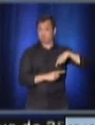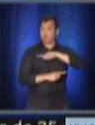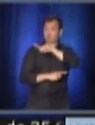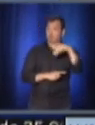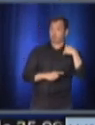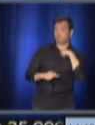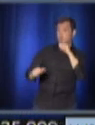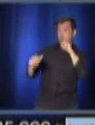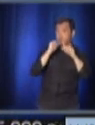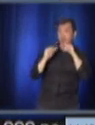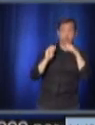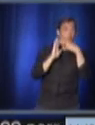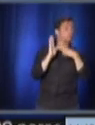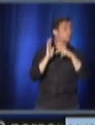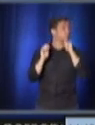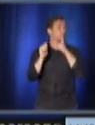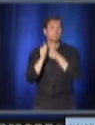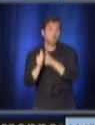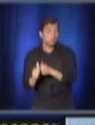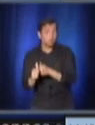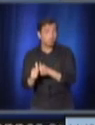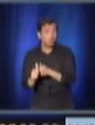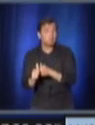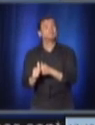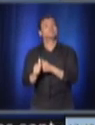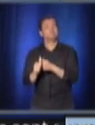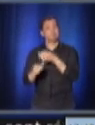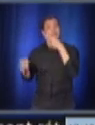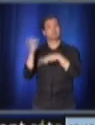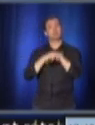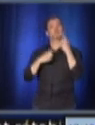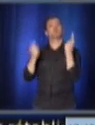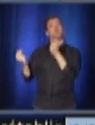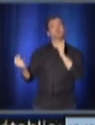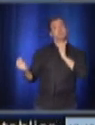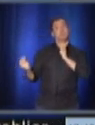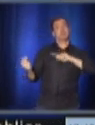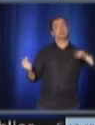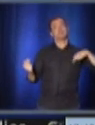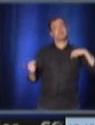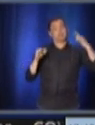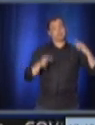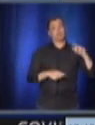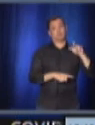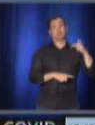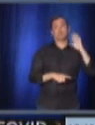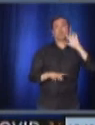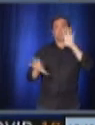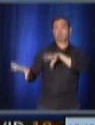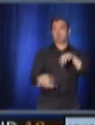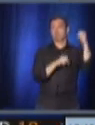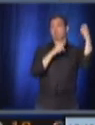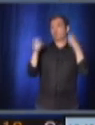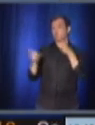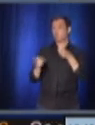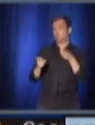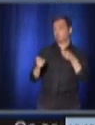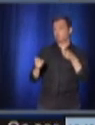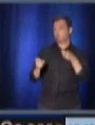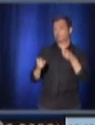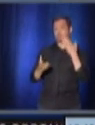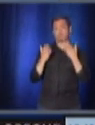très simple. Si vous ne suivez pas les règles, nous allons appliquer les règles, que ce soit la réduction de la capacité, la